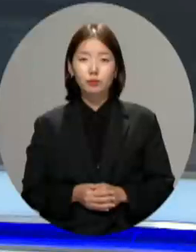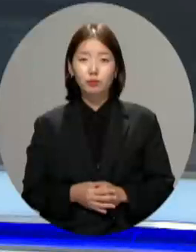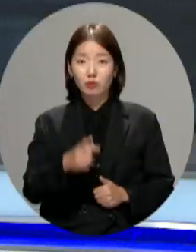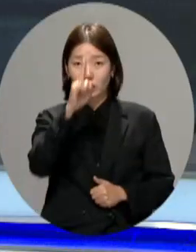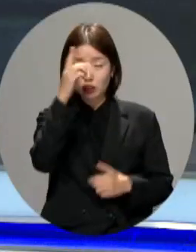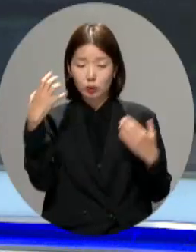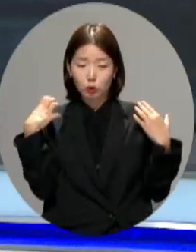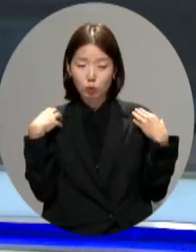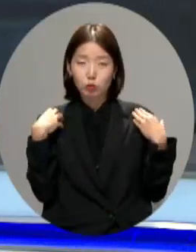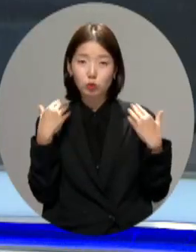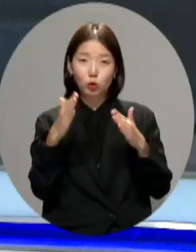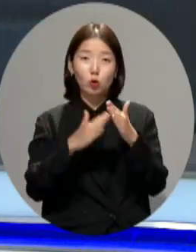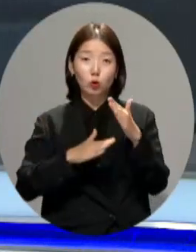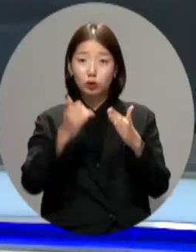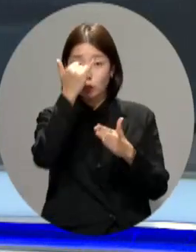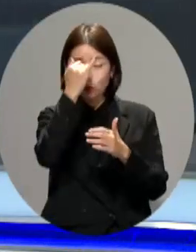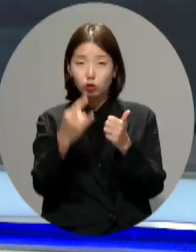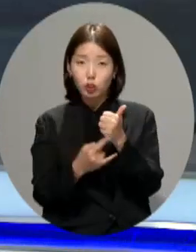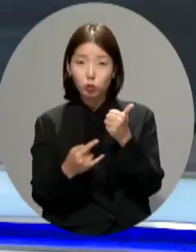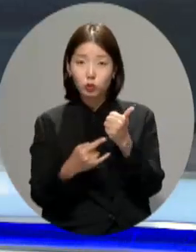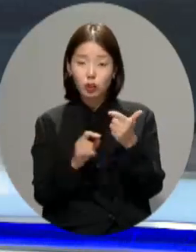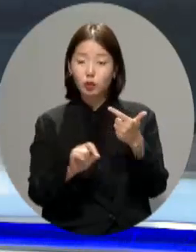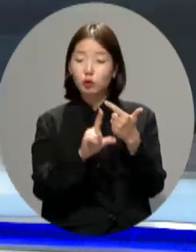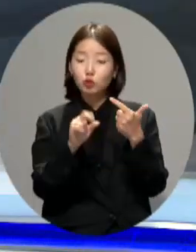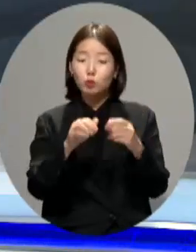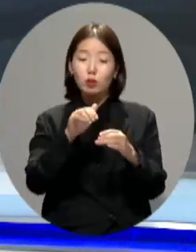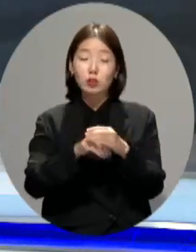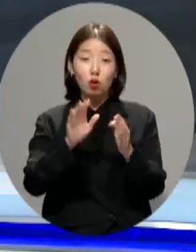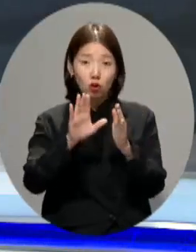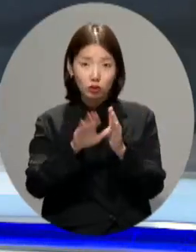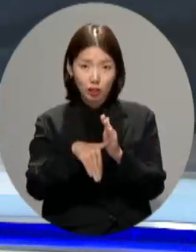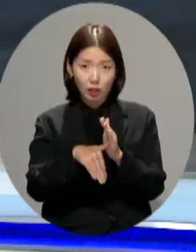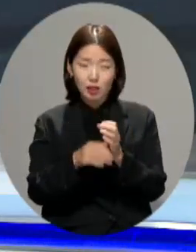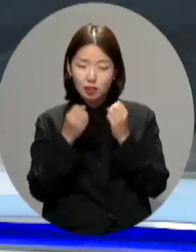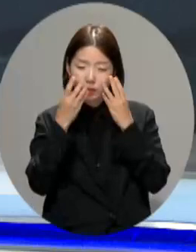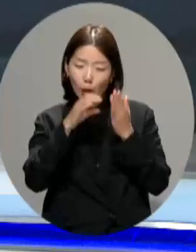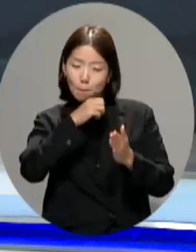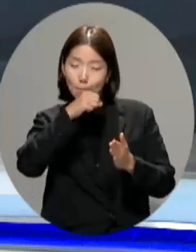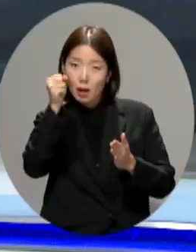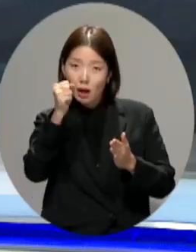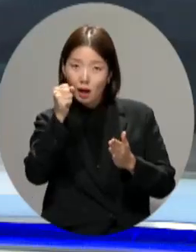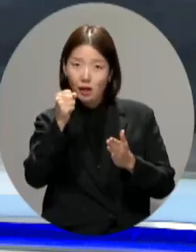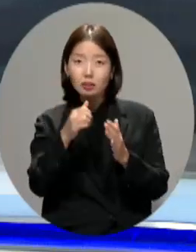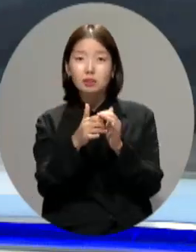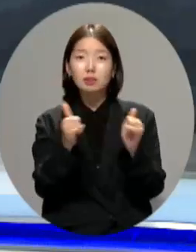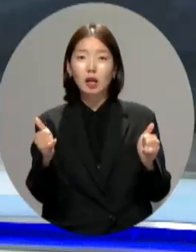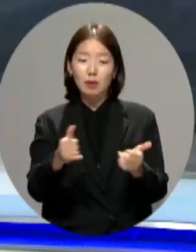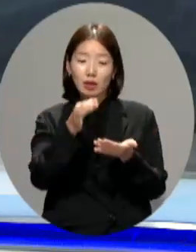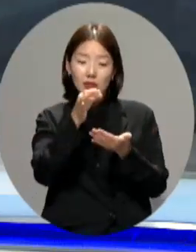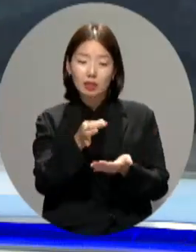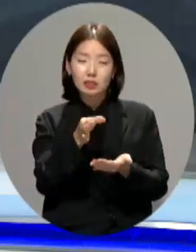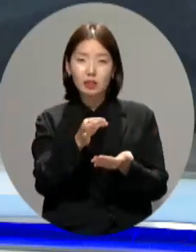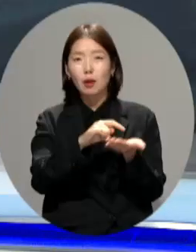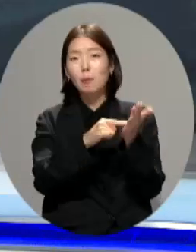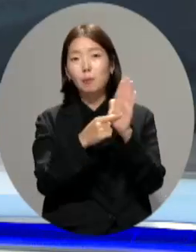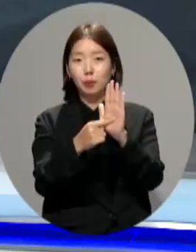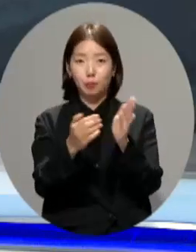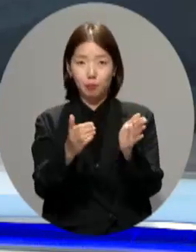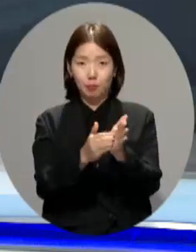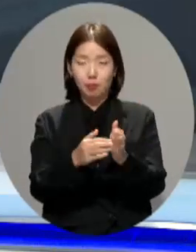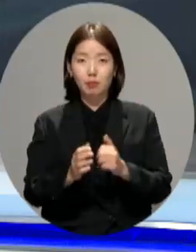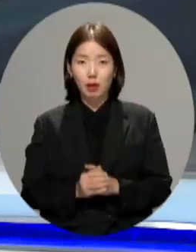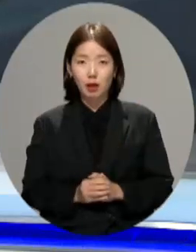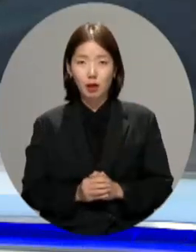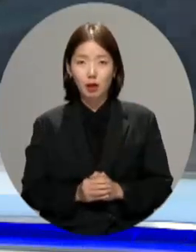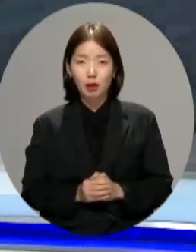정부 공직자윤리위원회가 지난 6월 지방선거를 통해 새로 선출된 공직자들의 재산 현황을 공개했습니다